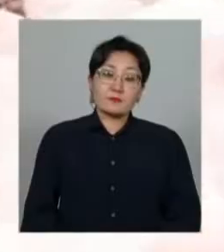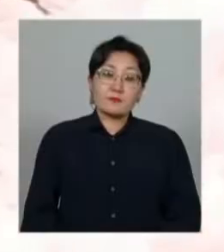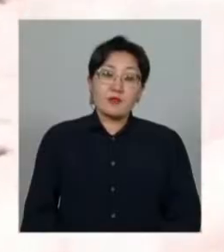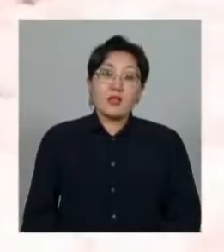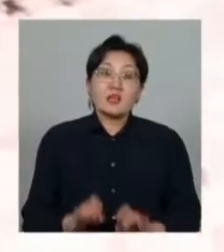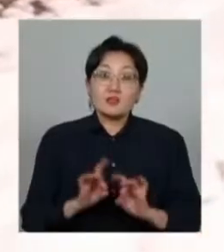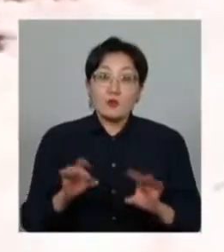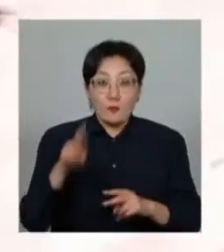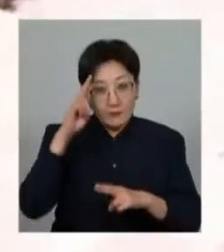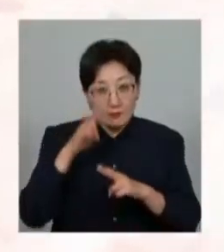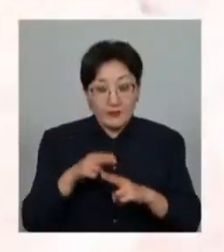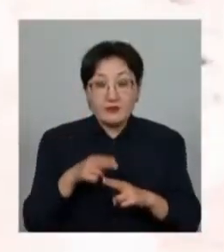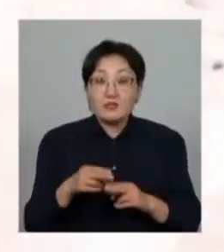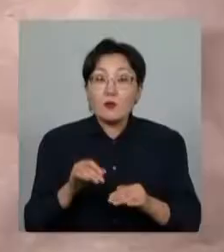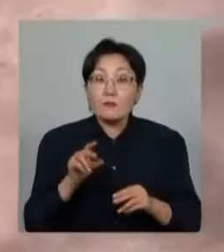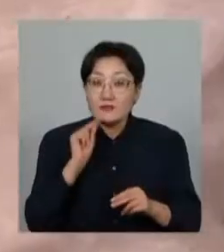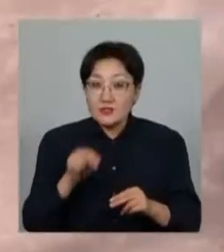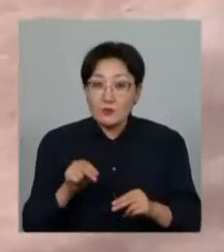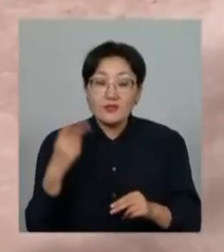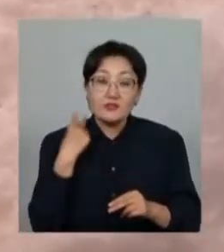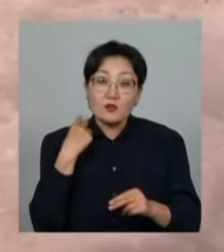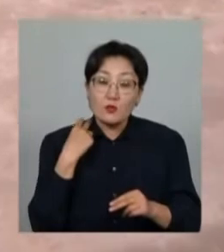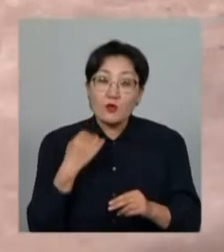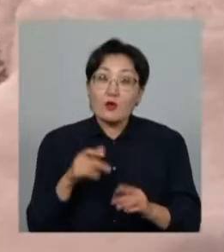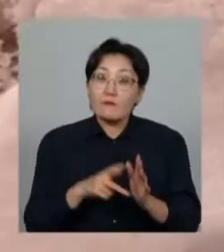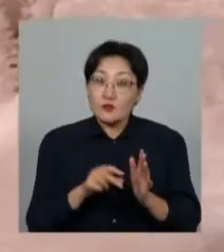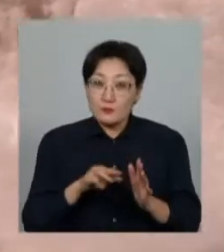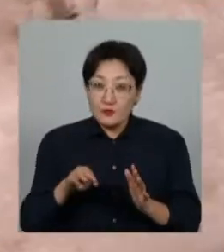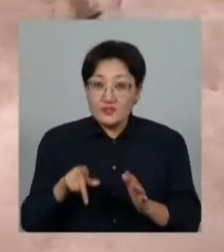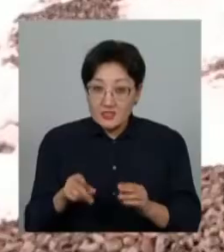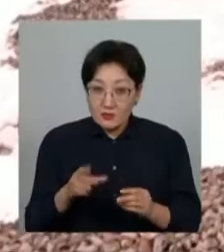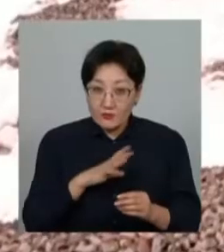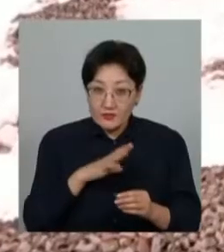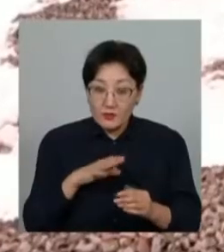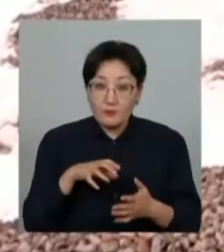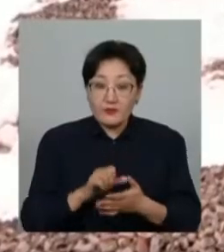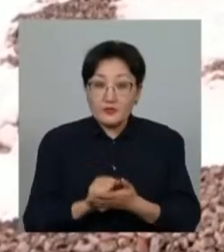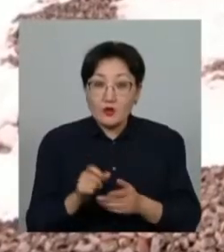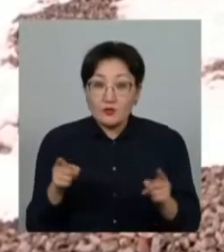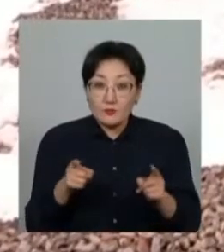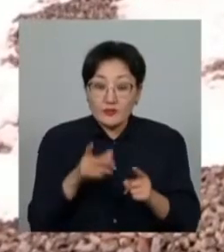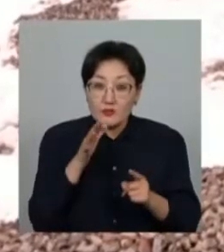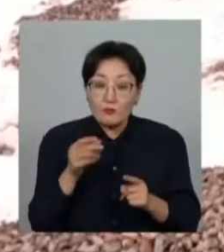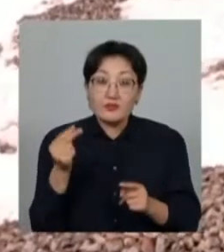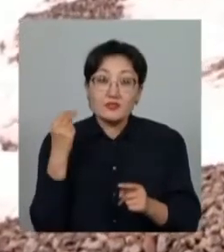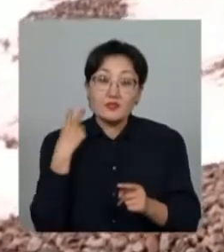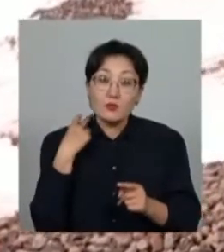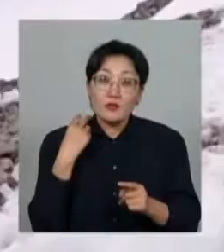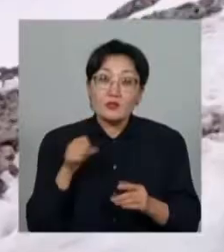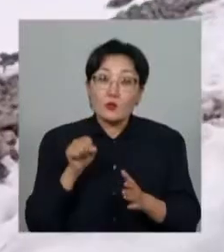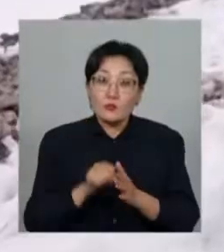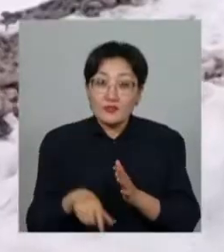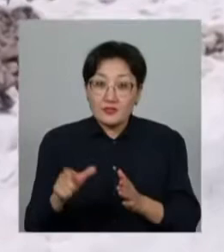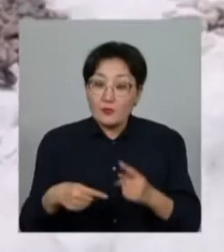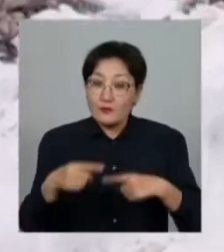Как рассказывает брат убитого, подозреваемый задолжал жертве 8 миллионов тенге. Занятые на короткий срок деньги, предполагаемый убийца